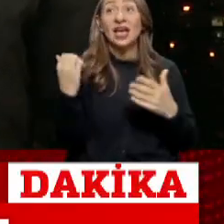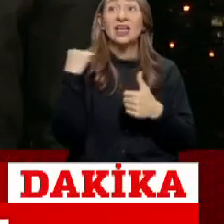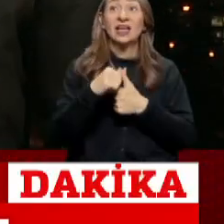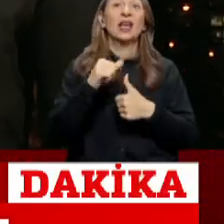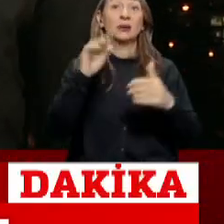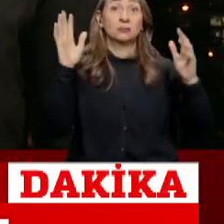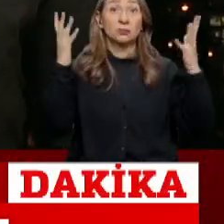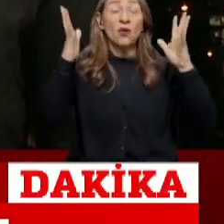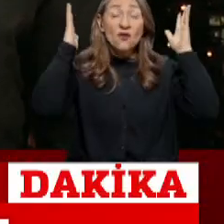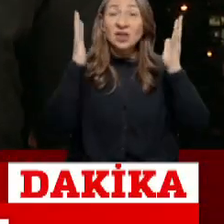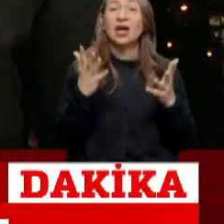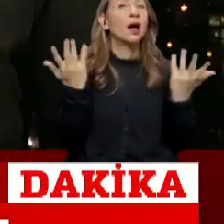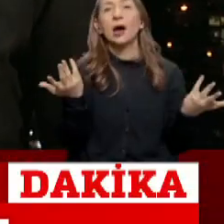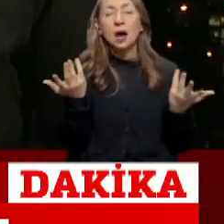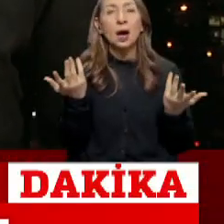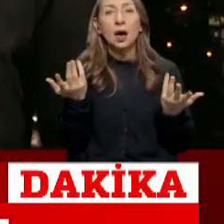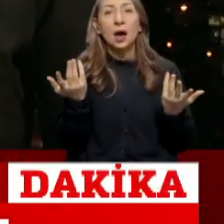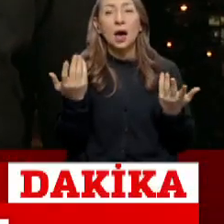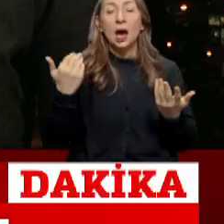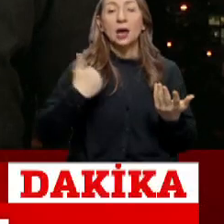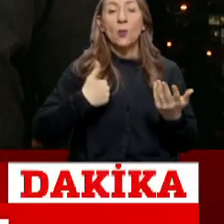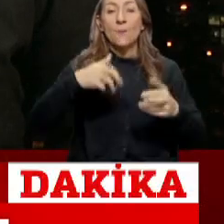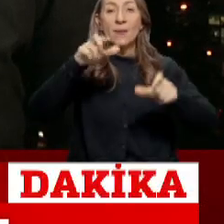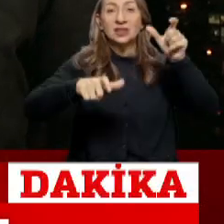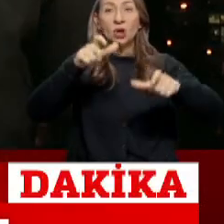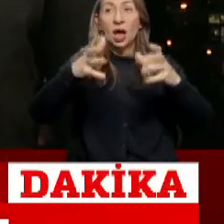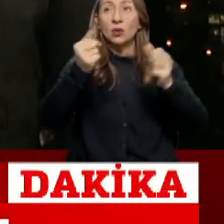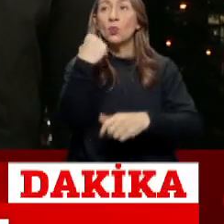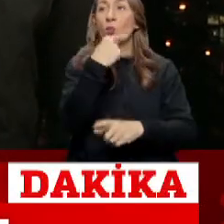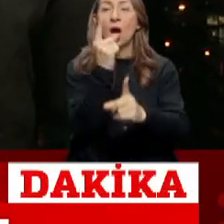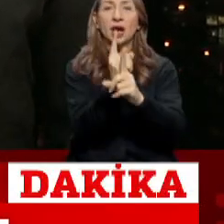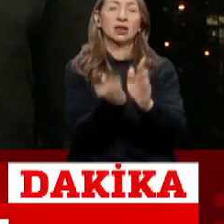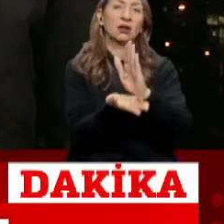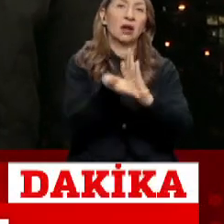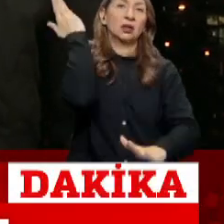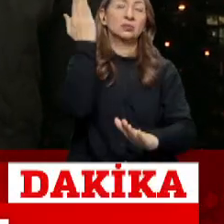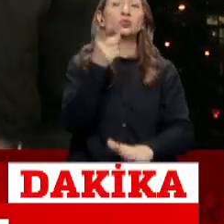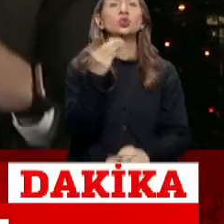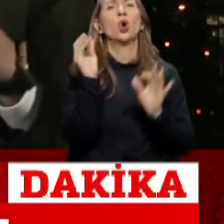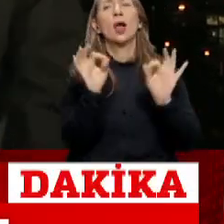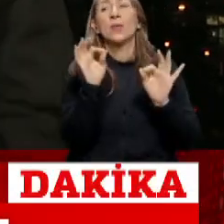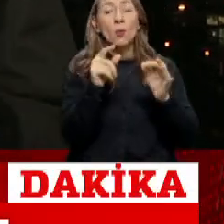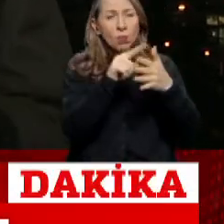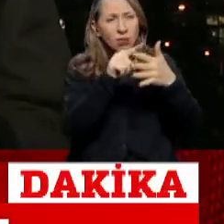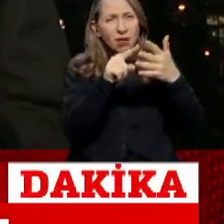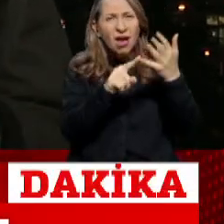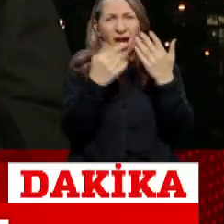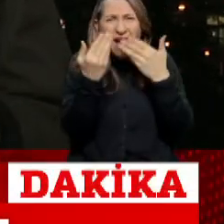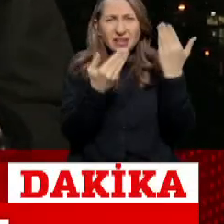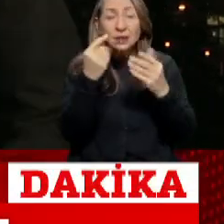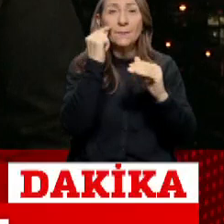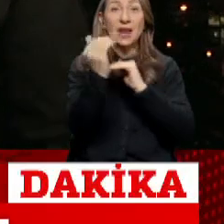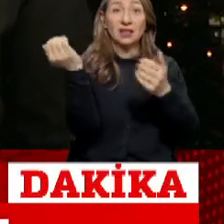bir başka alkış, yoğun alkış kamuya personel alımında mülakatın kaldırılması. Bu çok önemliydi. Yani bunları bile anlatsa